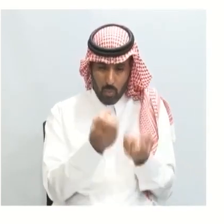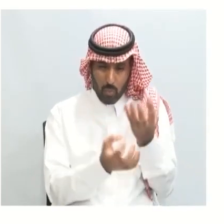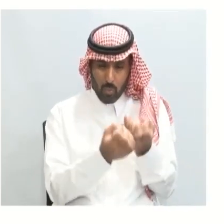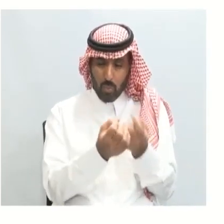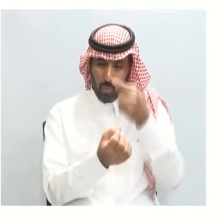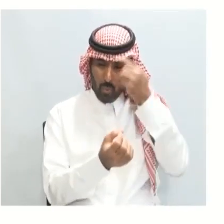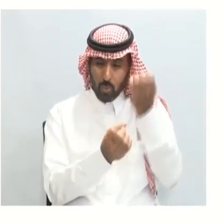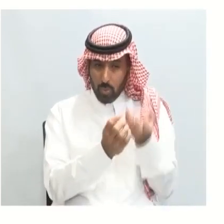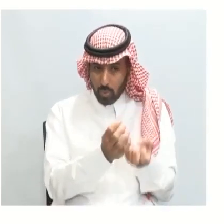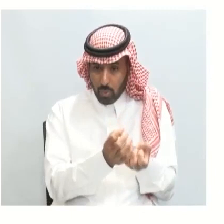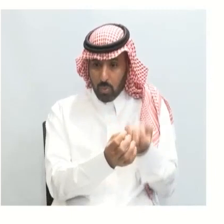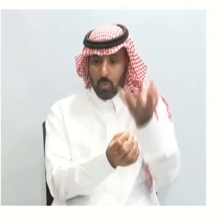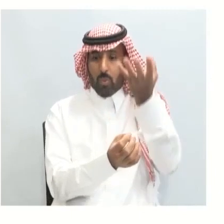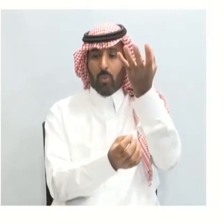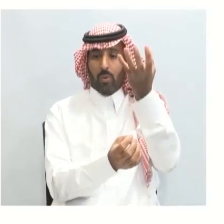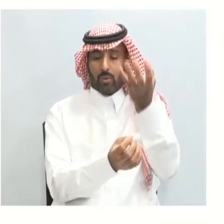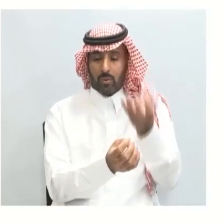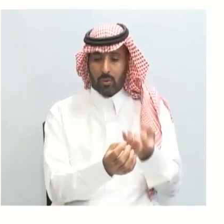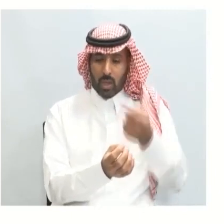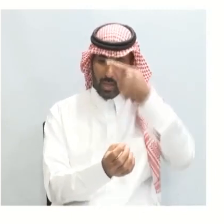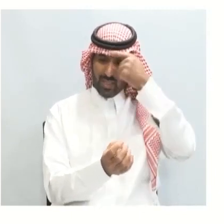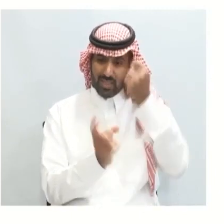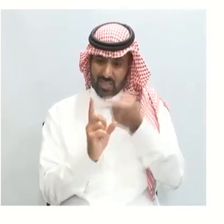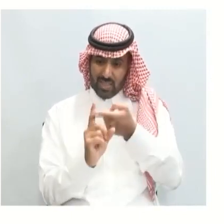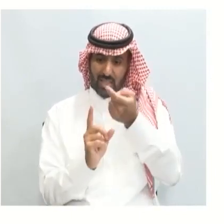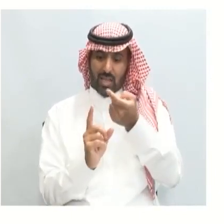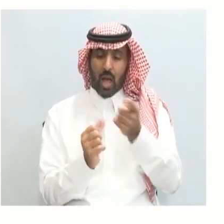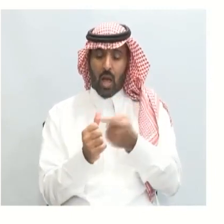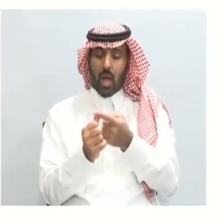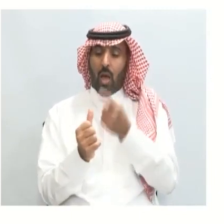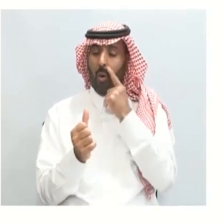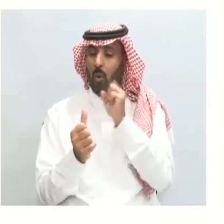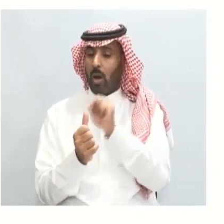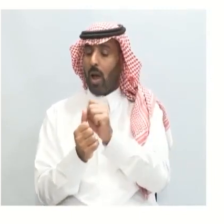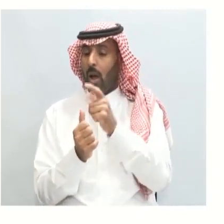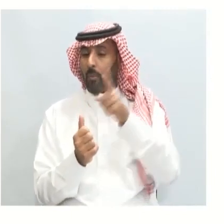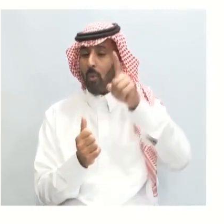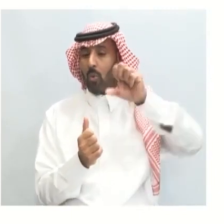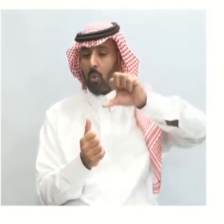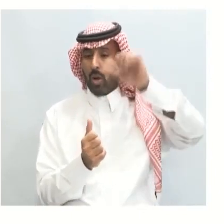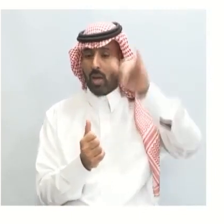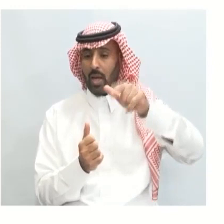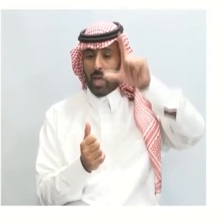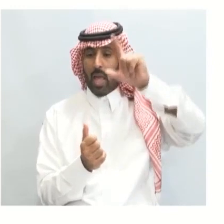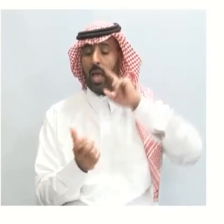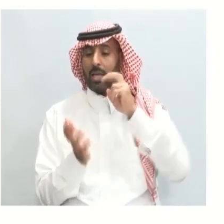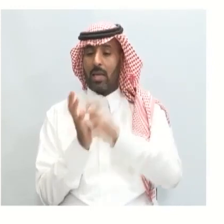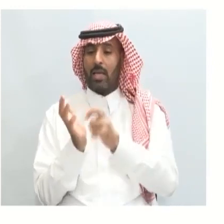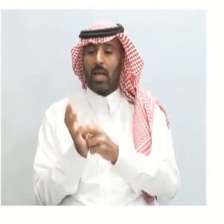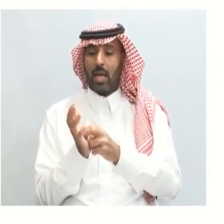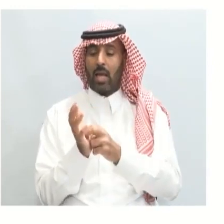ينزل ويرتفع على حسب درجه الحراره اذا في الشكل الاول وهو الخاص بقانون بوليل هنا